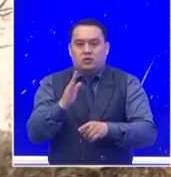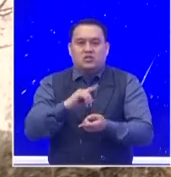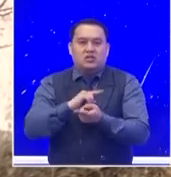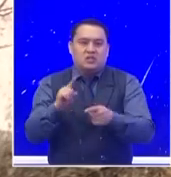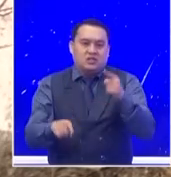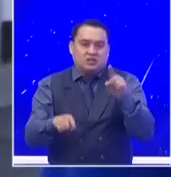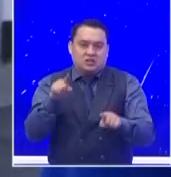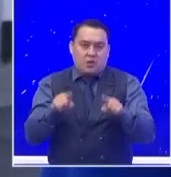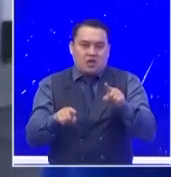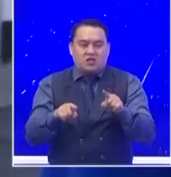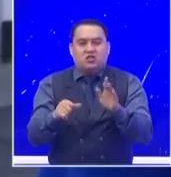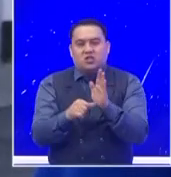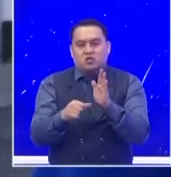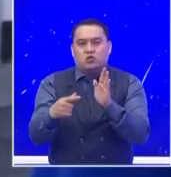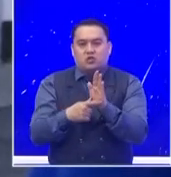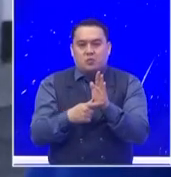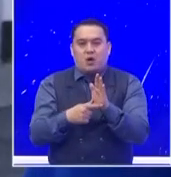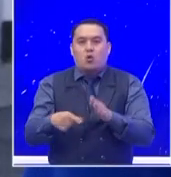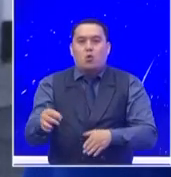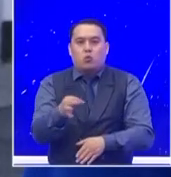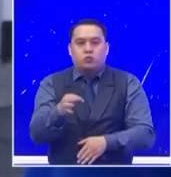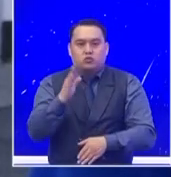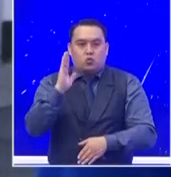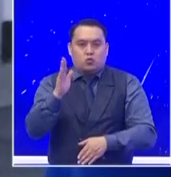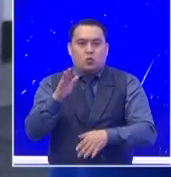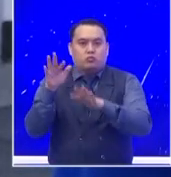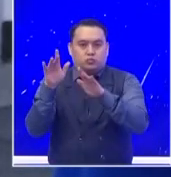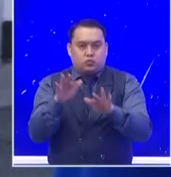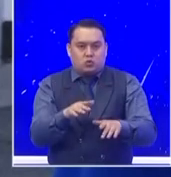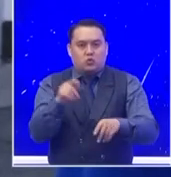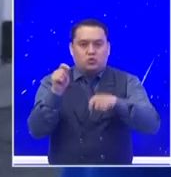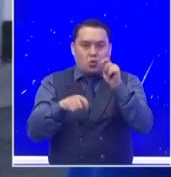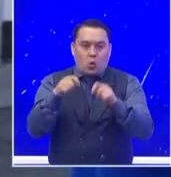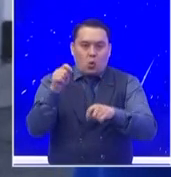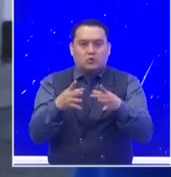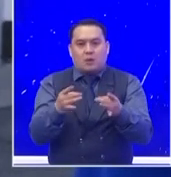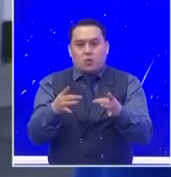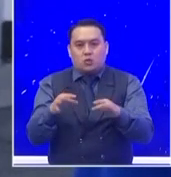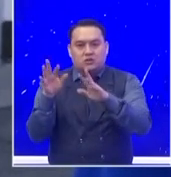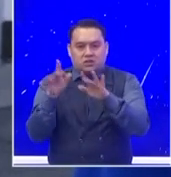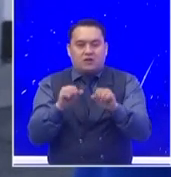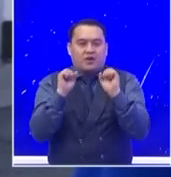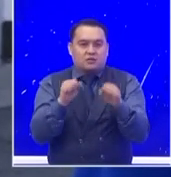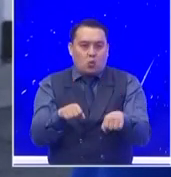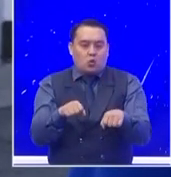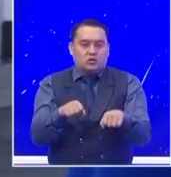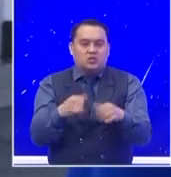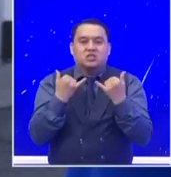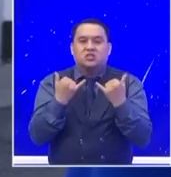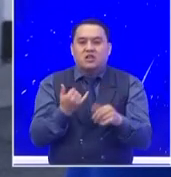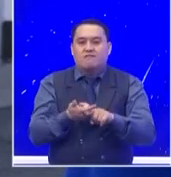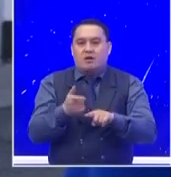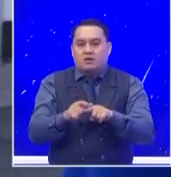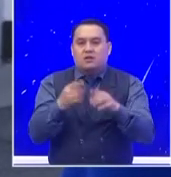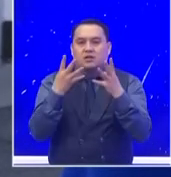изменчив. 6-7 марта по области ожидаем осадки в виде дождя и мокрого снега. Так как сейчас в эти